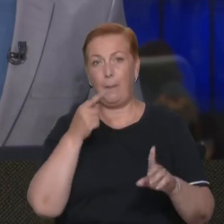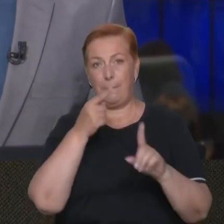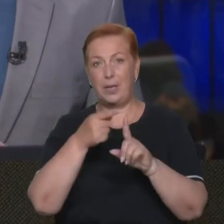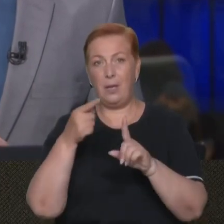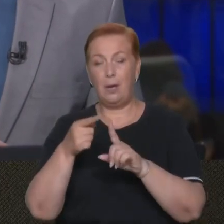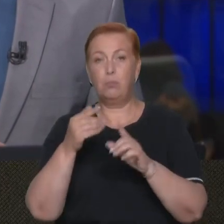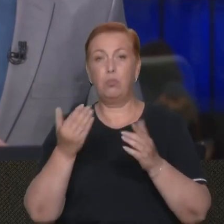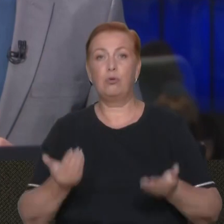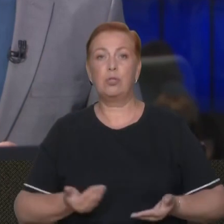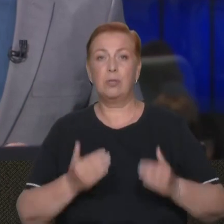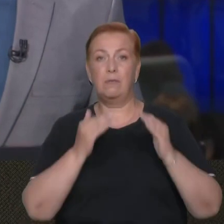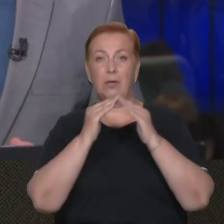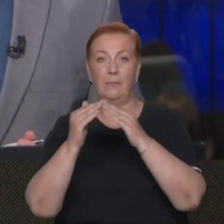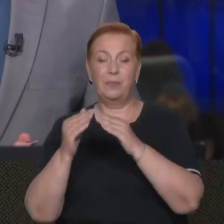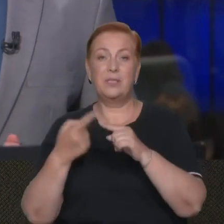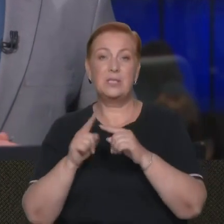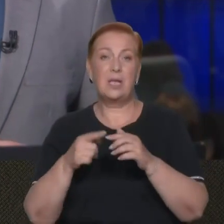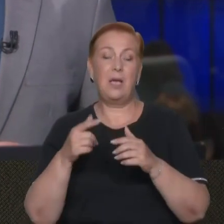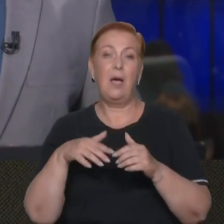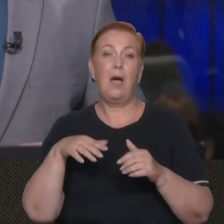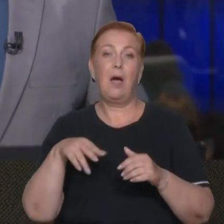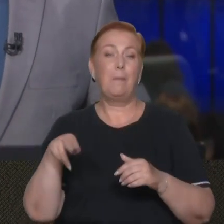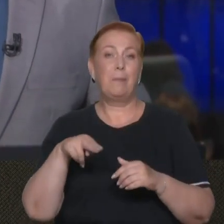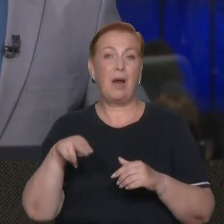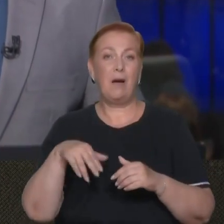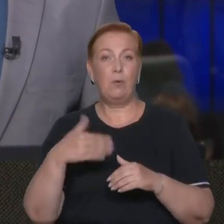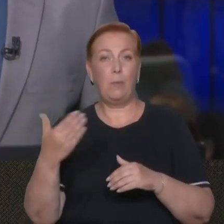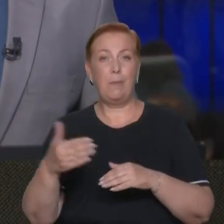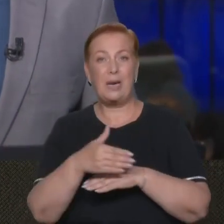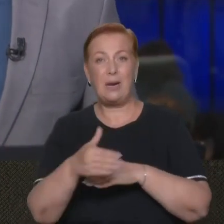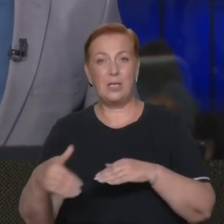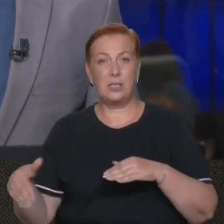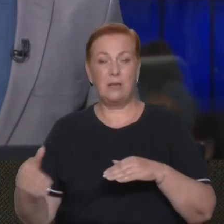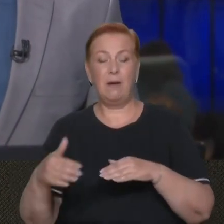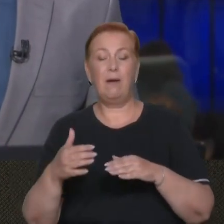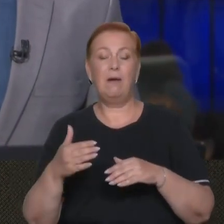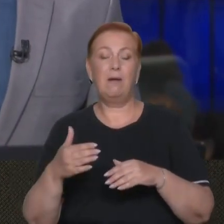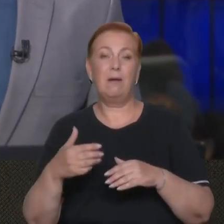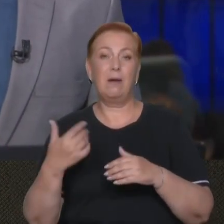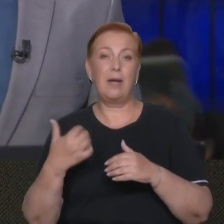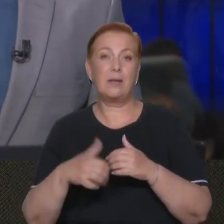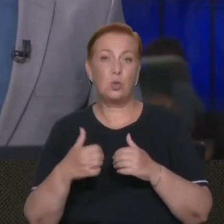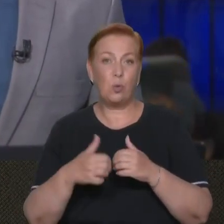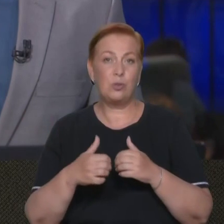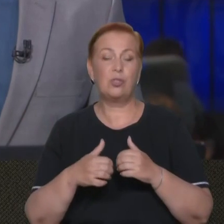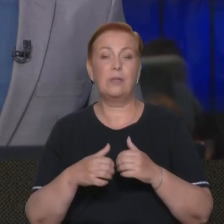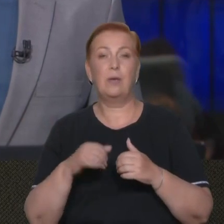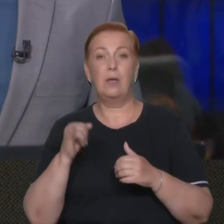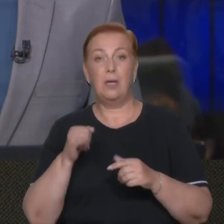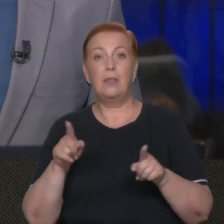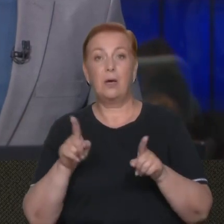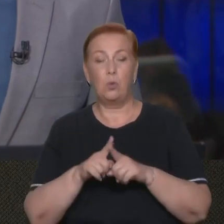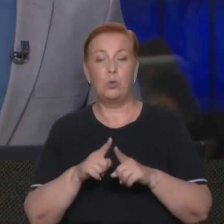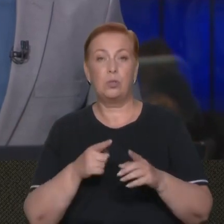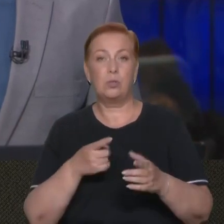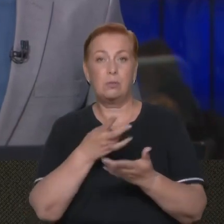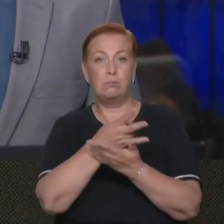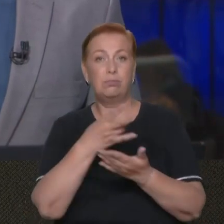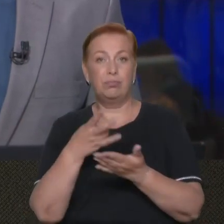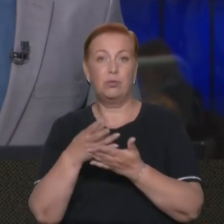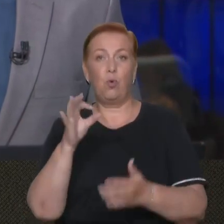Це в основному Херсонщина правобережна, але завдавав обстрілів і по Очаківському напрямку. Час